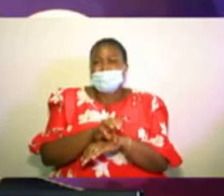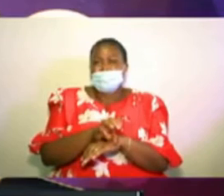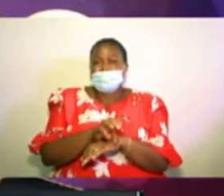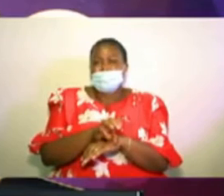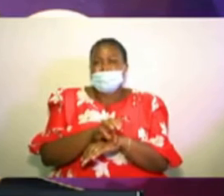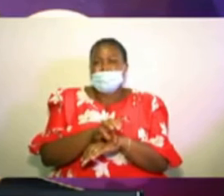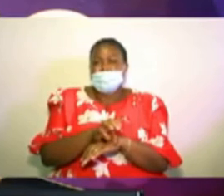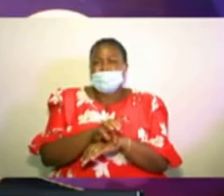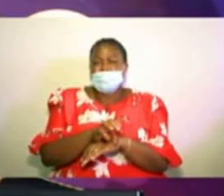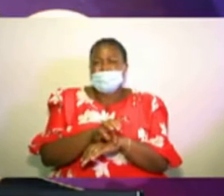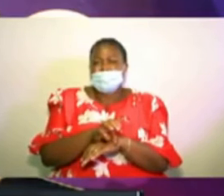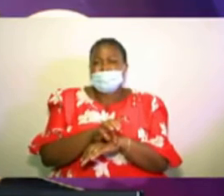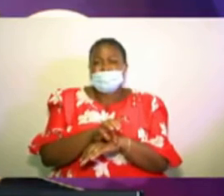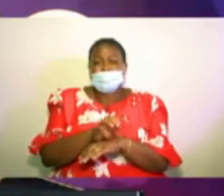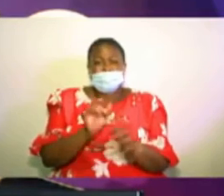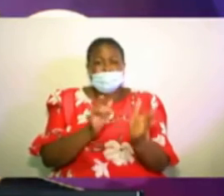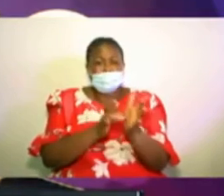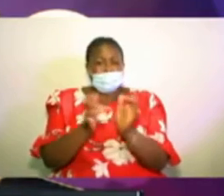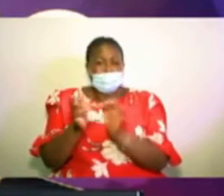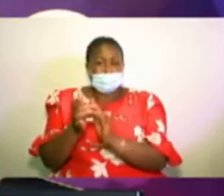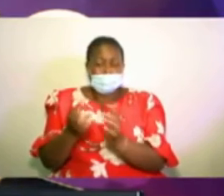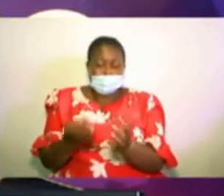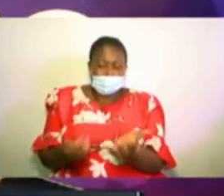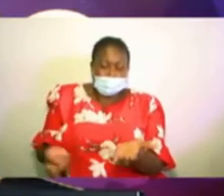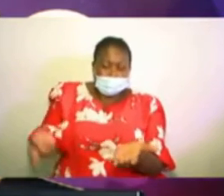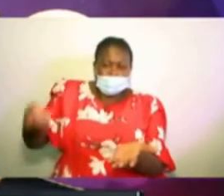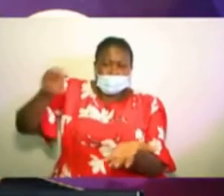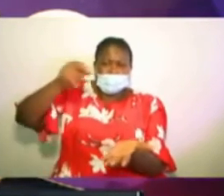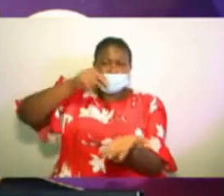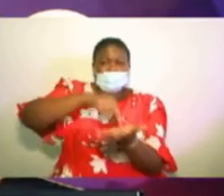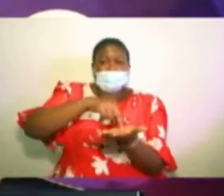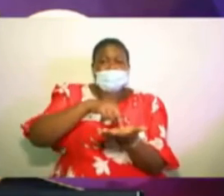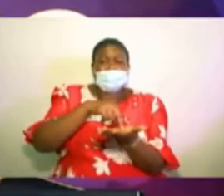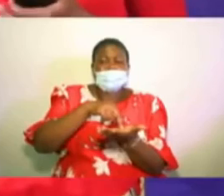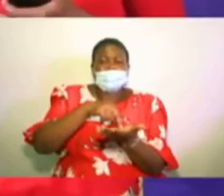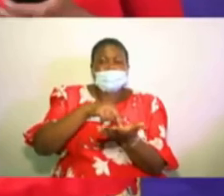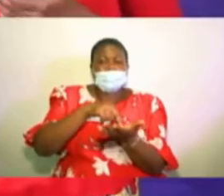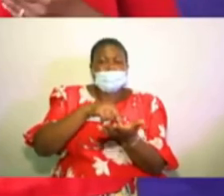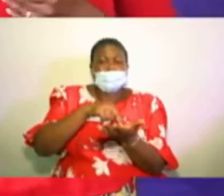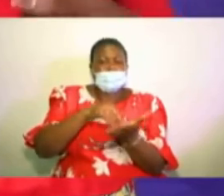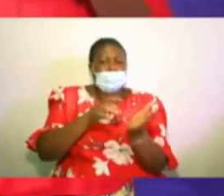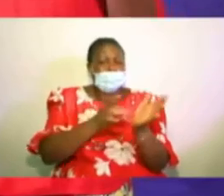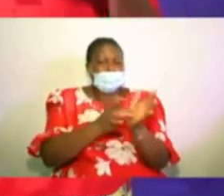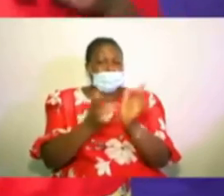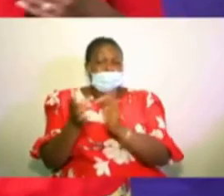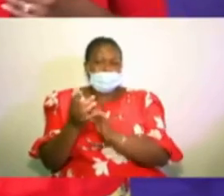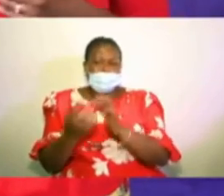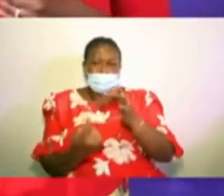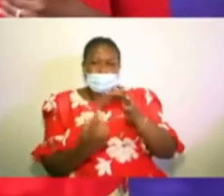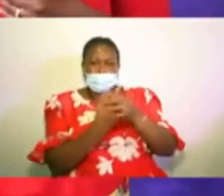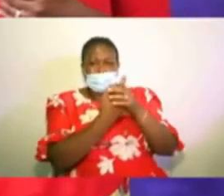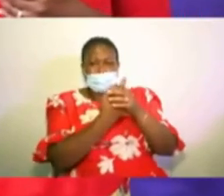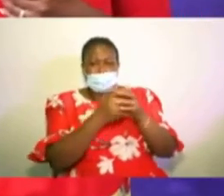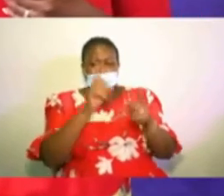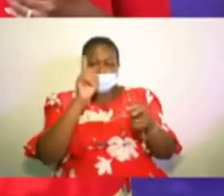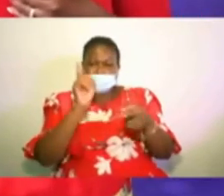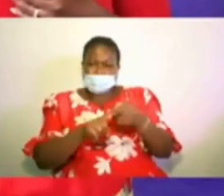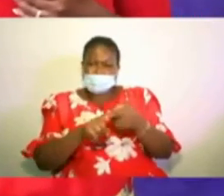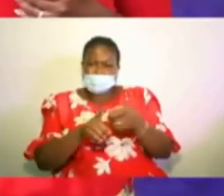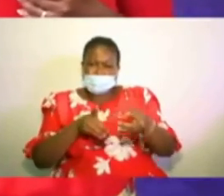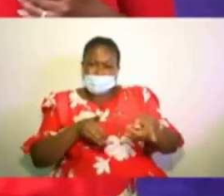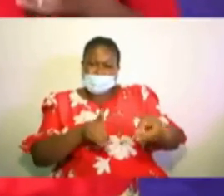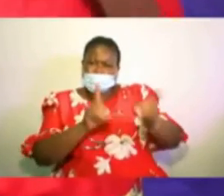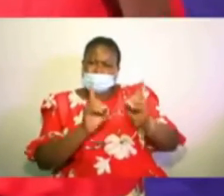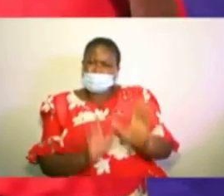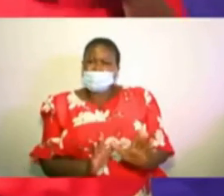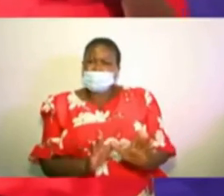And so after his resurrection, et donc après sa résurrection, he appeared to them. Il est apparu locked behind